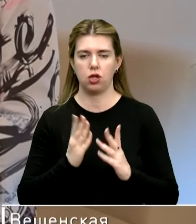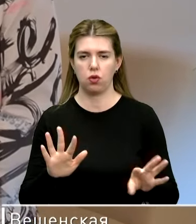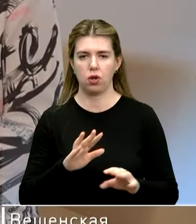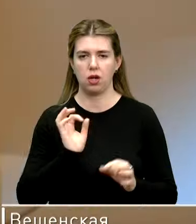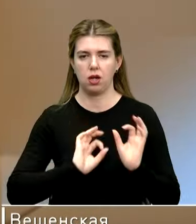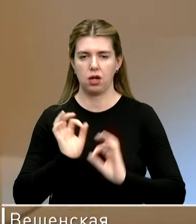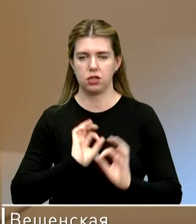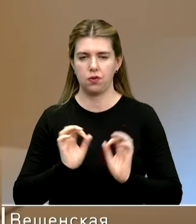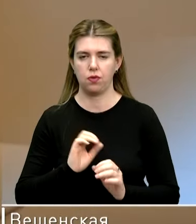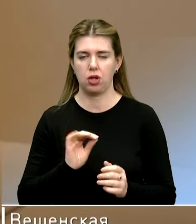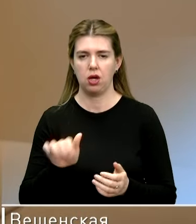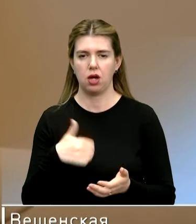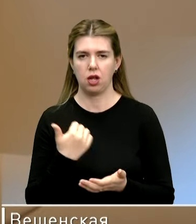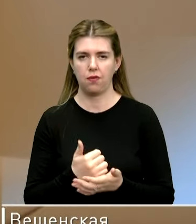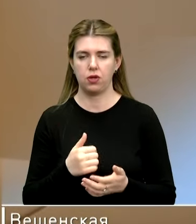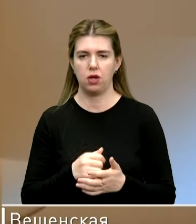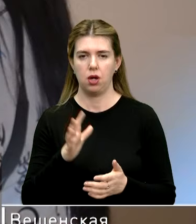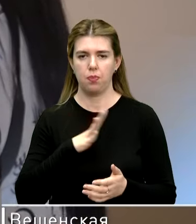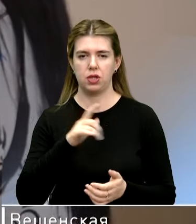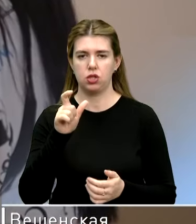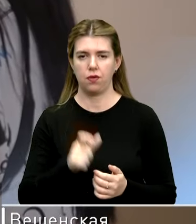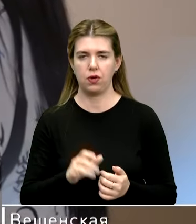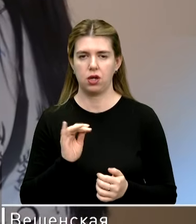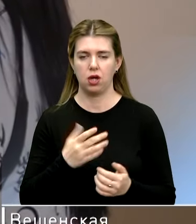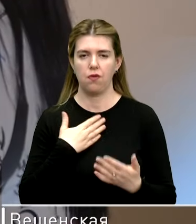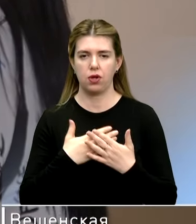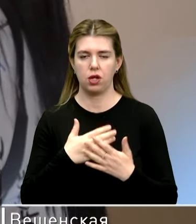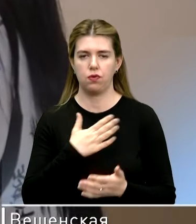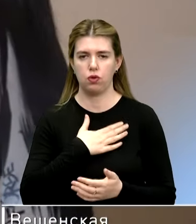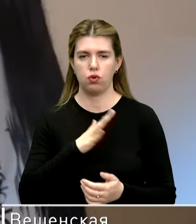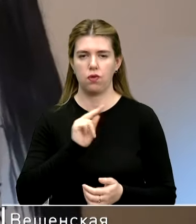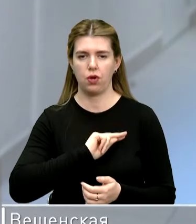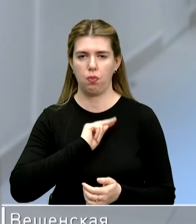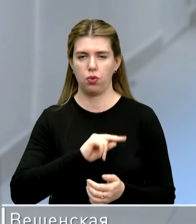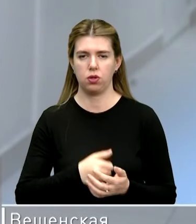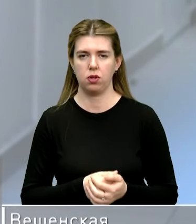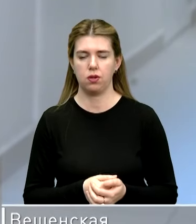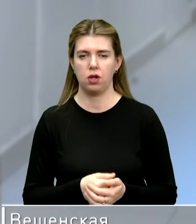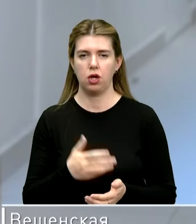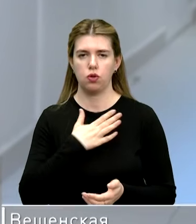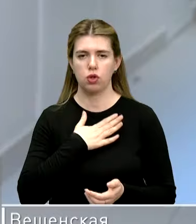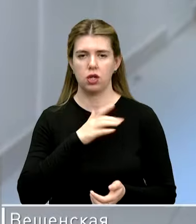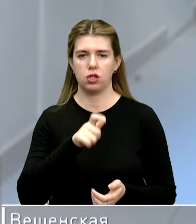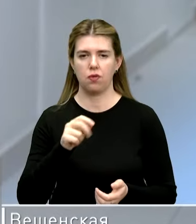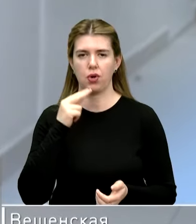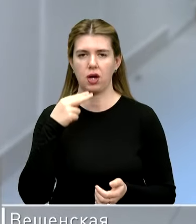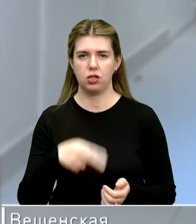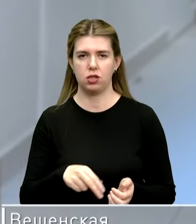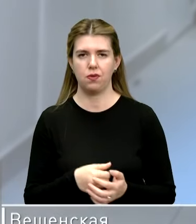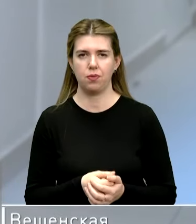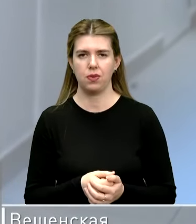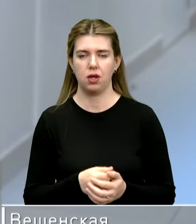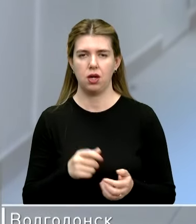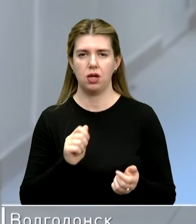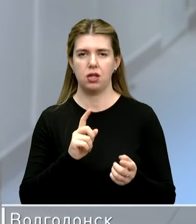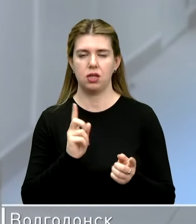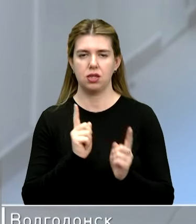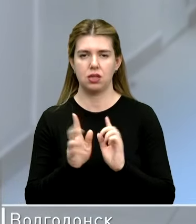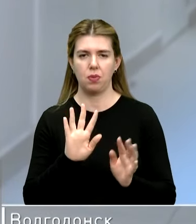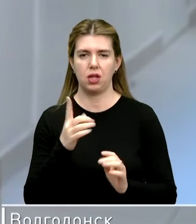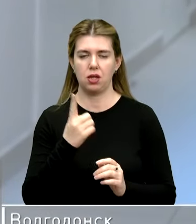только лекарствами. Главное – быть человеком и вкладывать душу в работу. Душевные человеческие качества не заменит ни